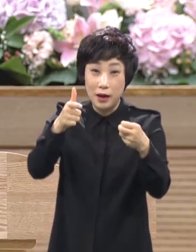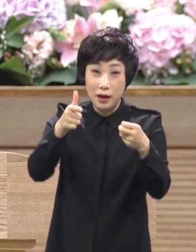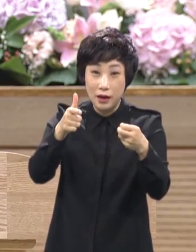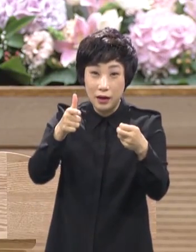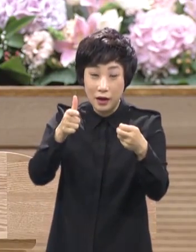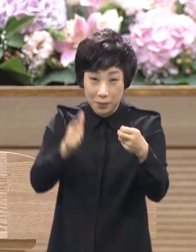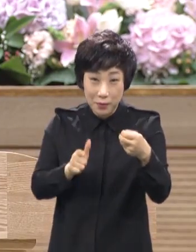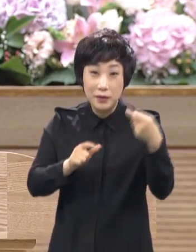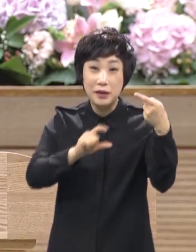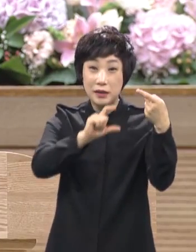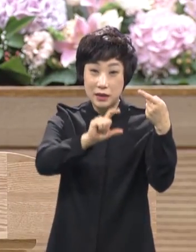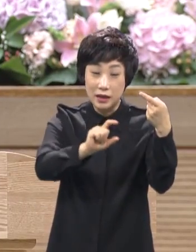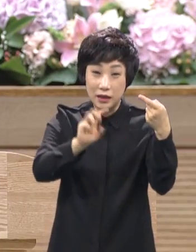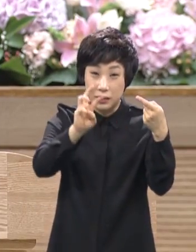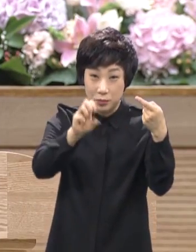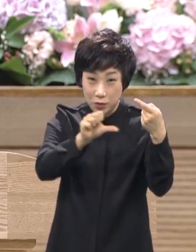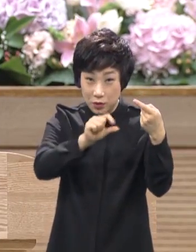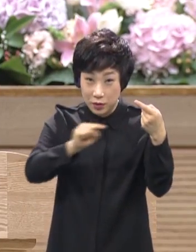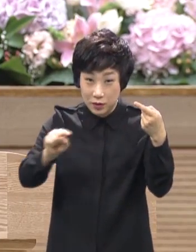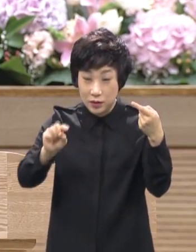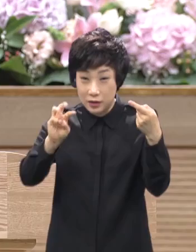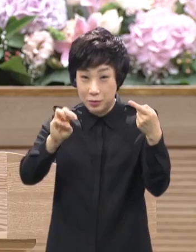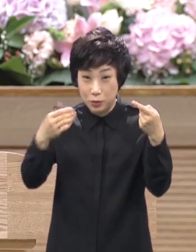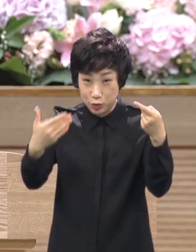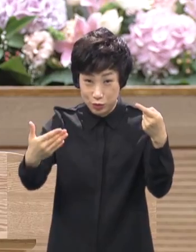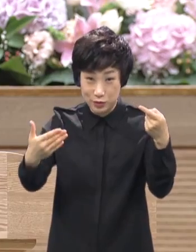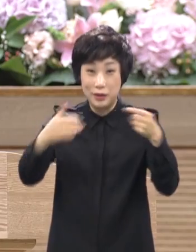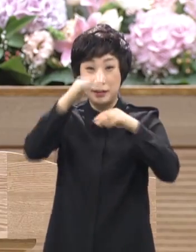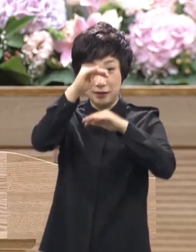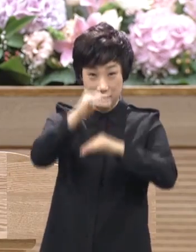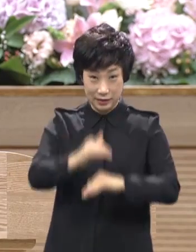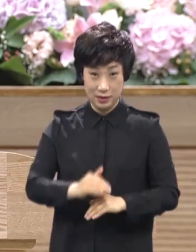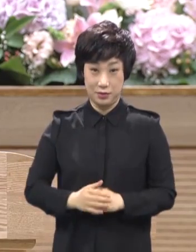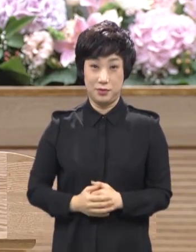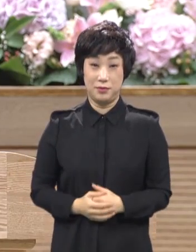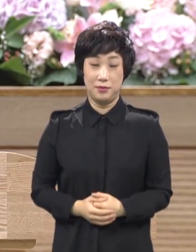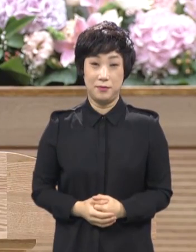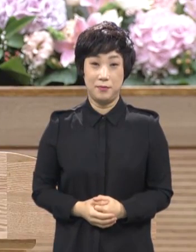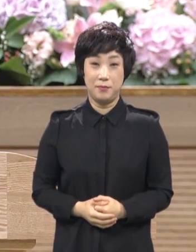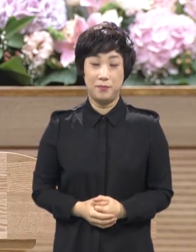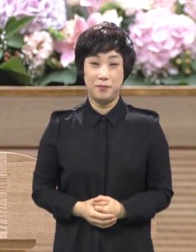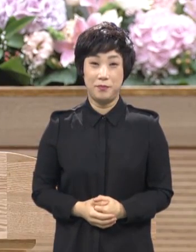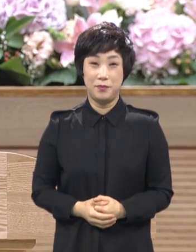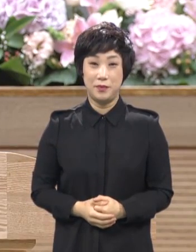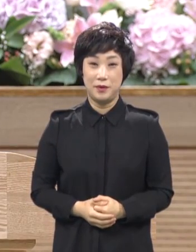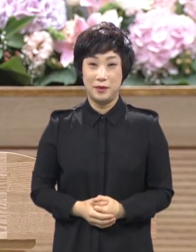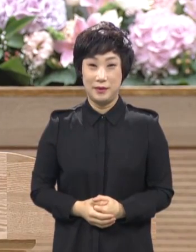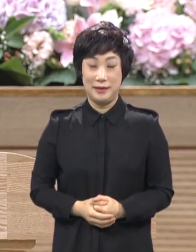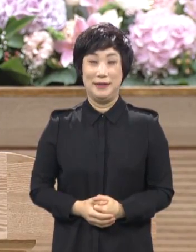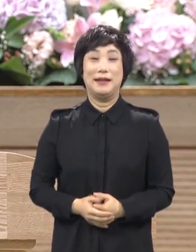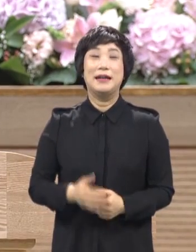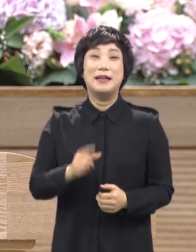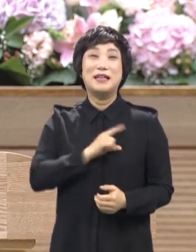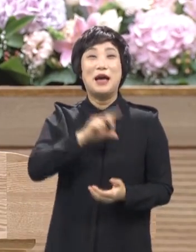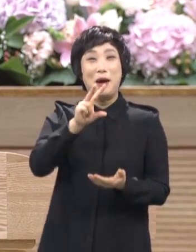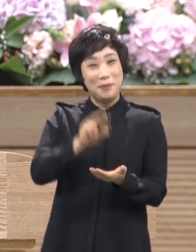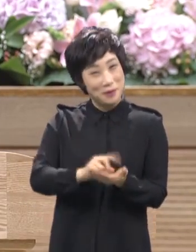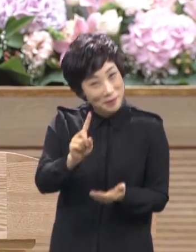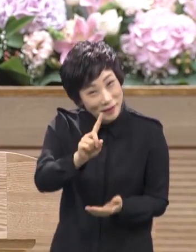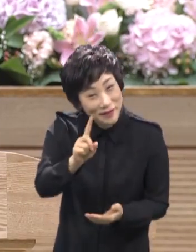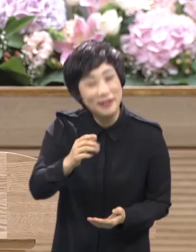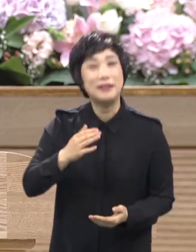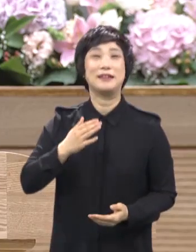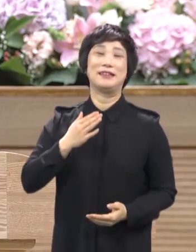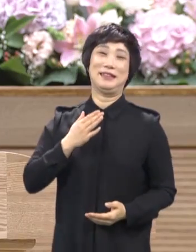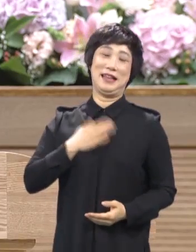1장 35절에서 39절의 본문의 말씀을 중심으로 내가